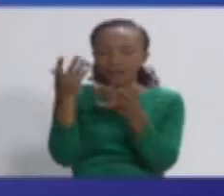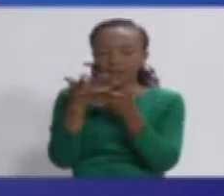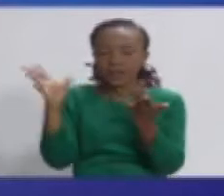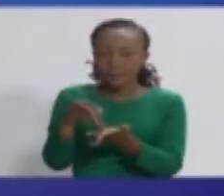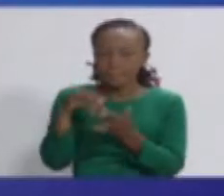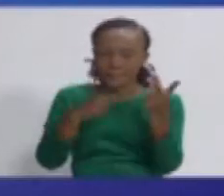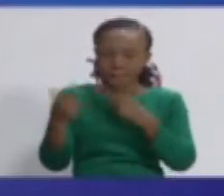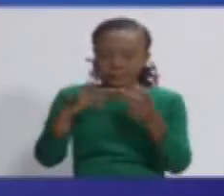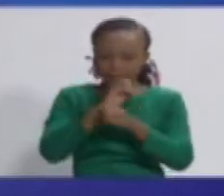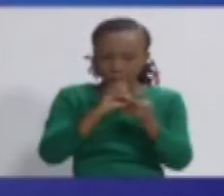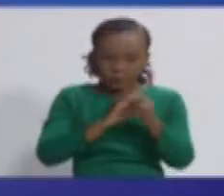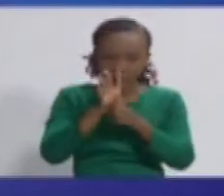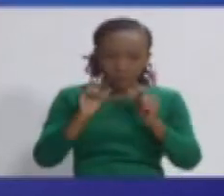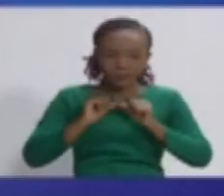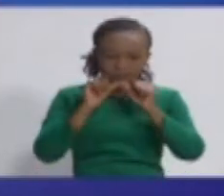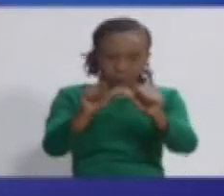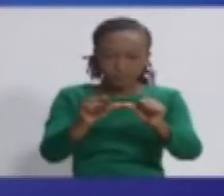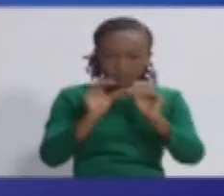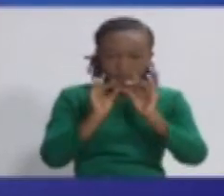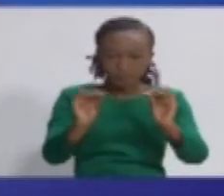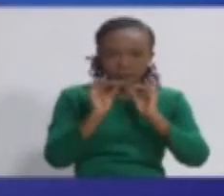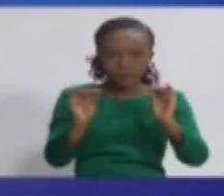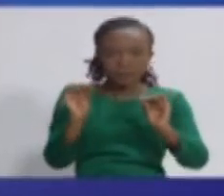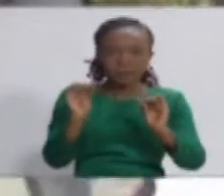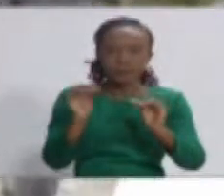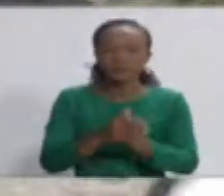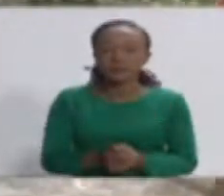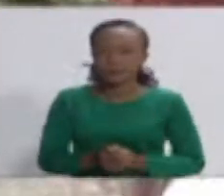ili kuweza kufanikisha masomo hayo.